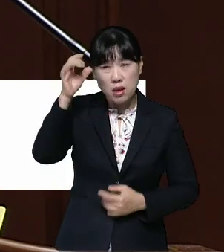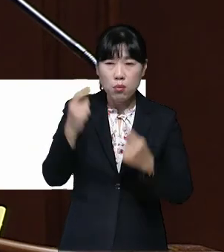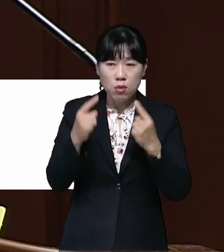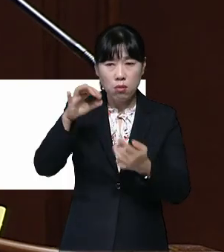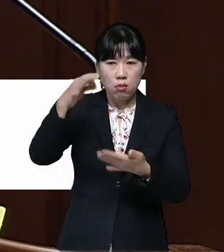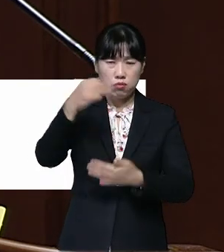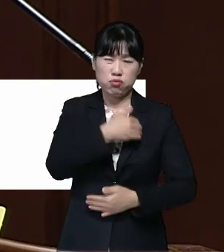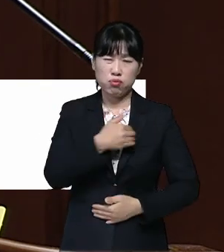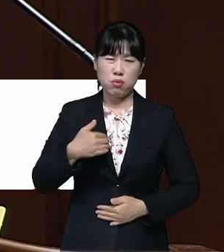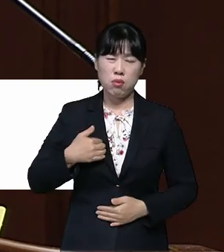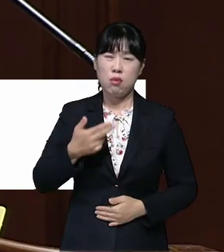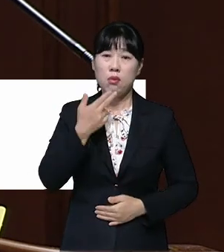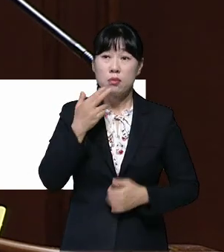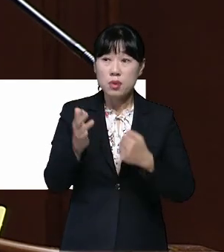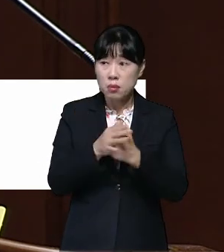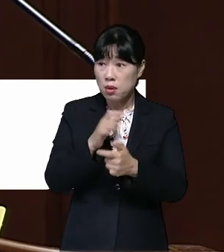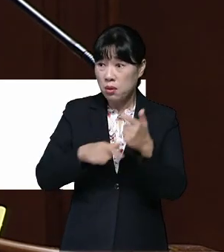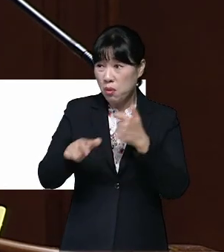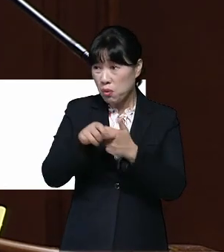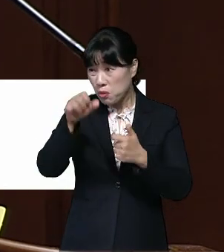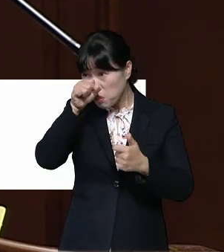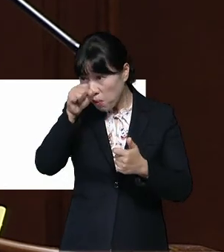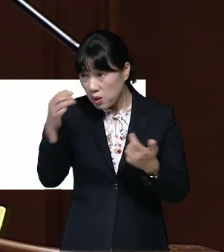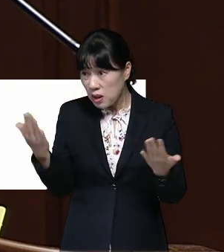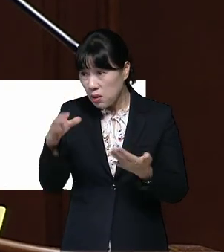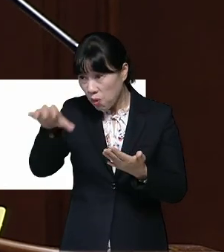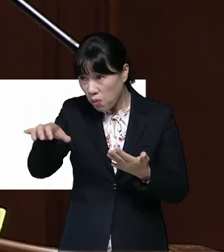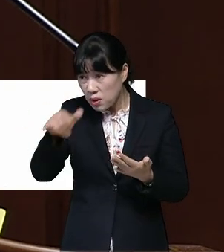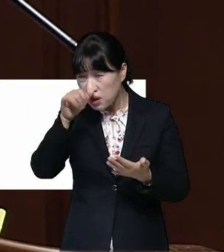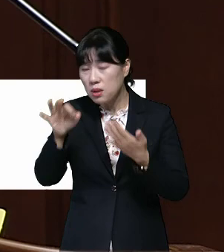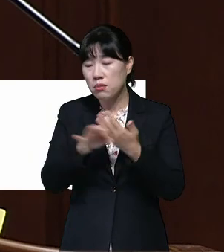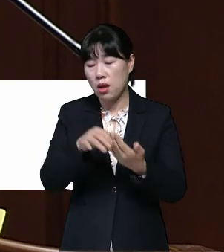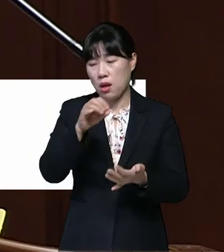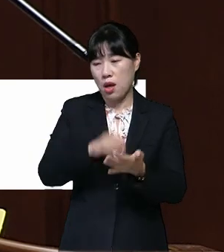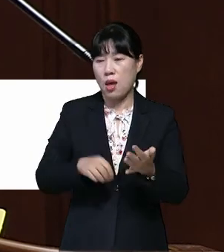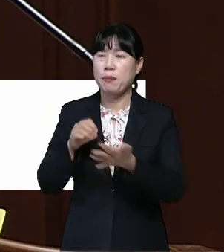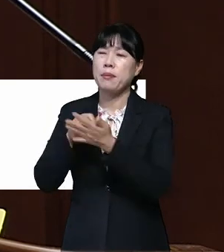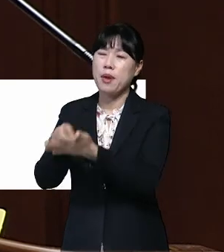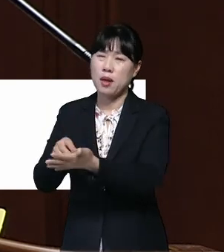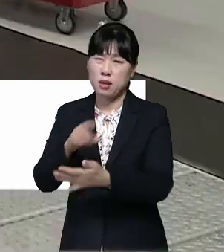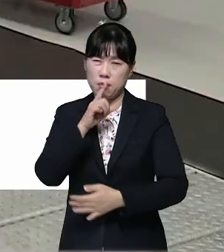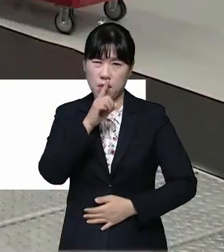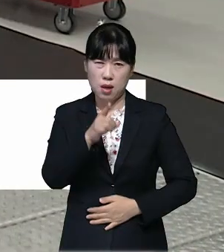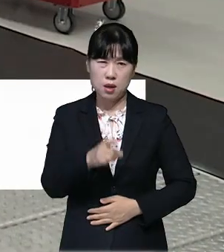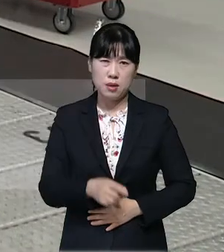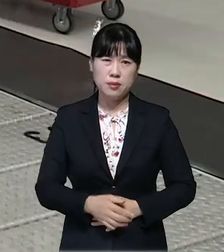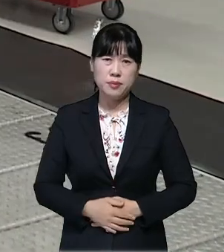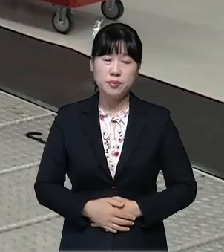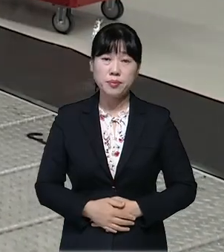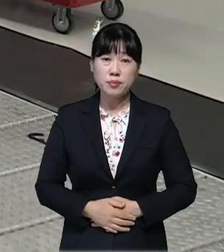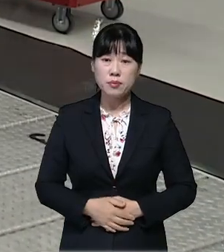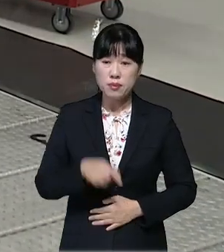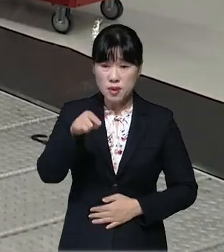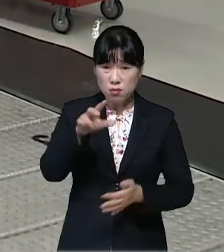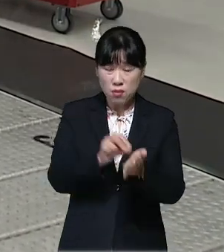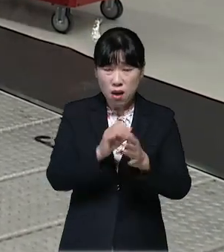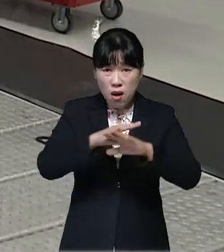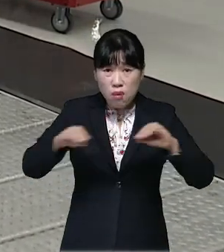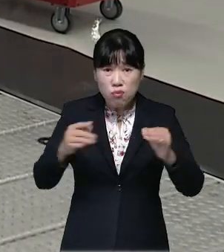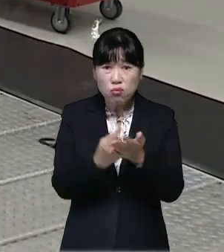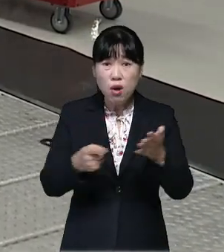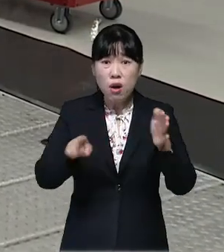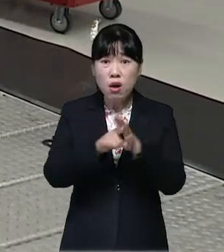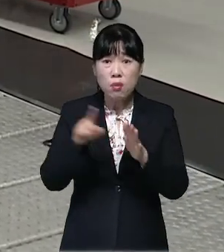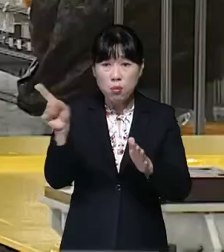임금이 되지 않아서 조금 더 나은 일자리가 생기면 옮겨가는 것입니다. 이 같은 문제를 해소하기